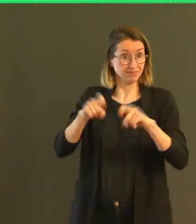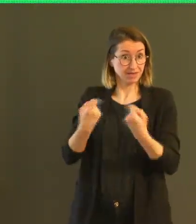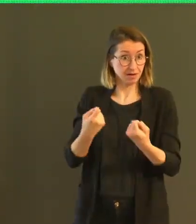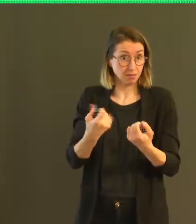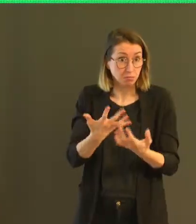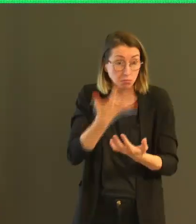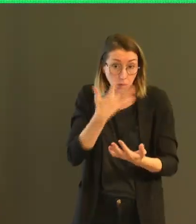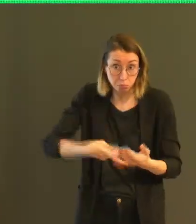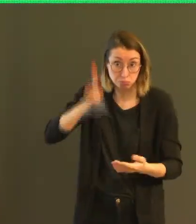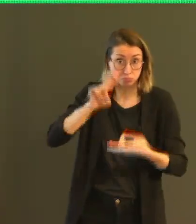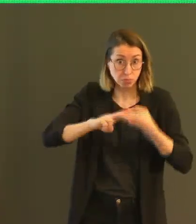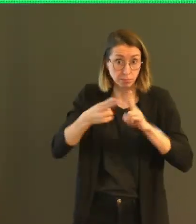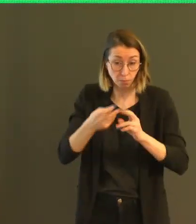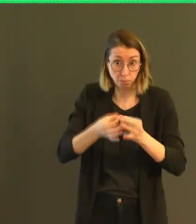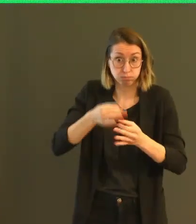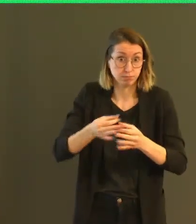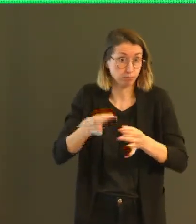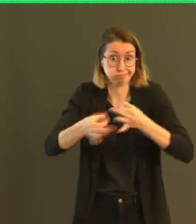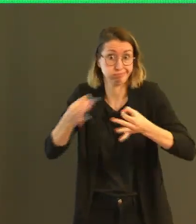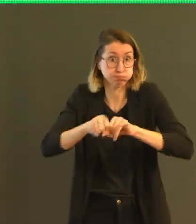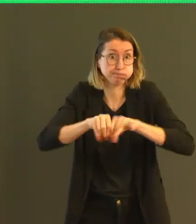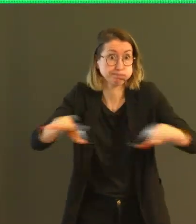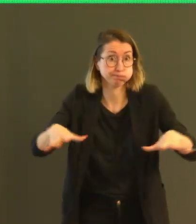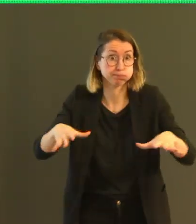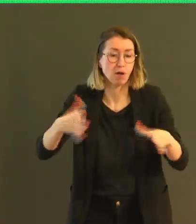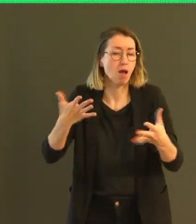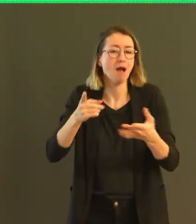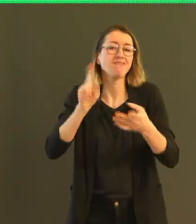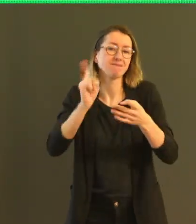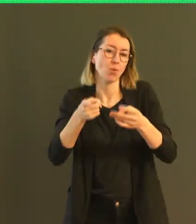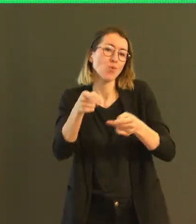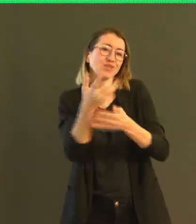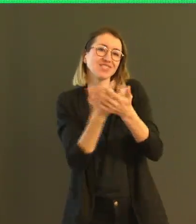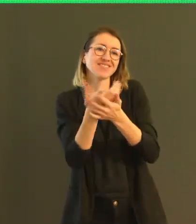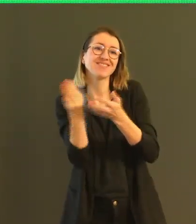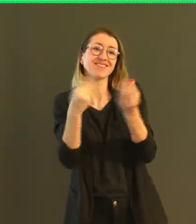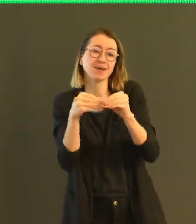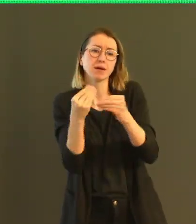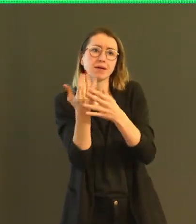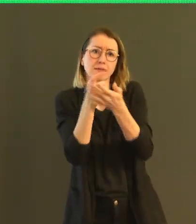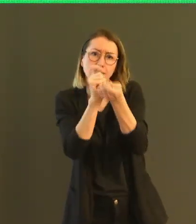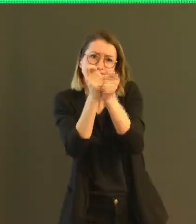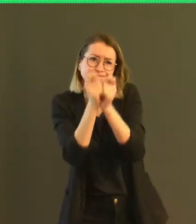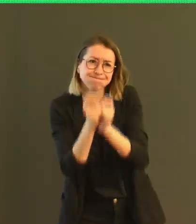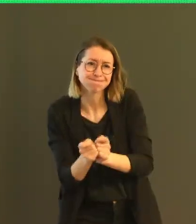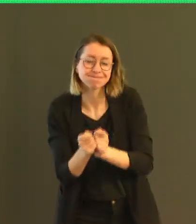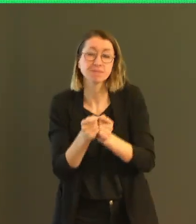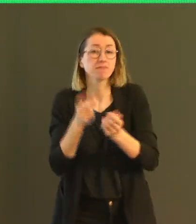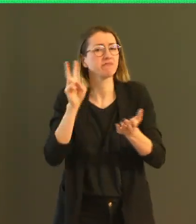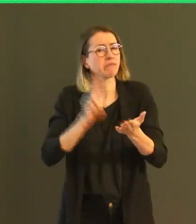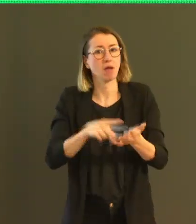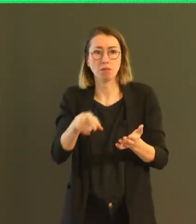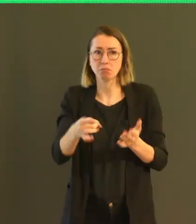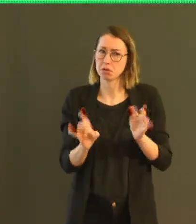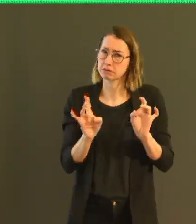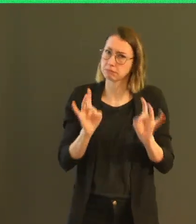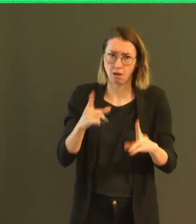ceci va être corrigée et donc on peut dire qu'il ne s'est rien passé de particulier réellement dans la région